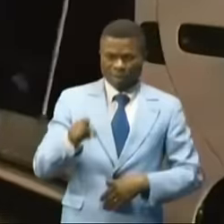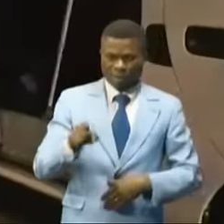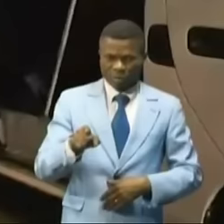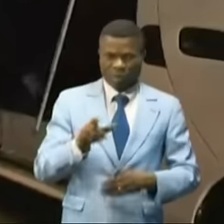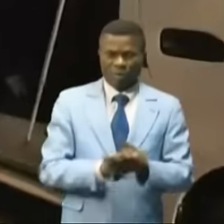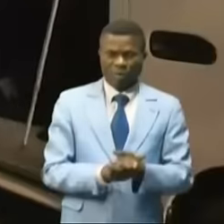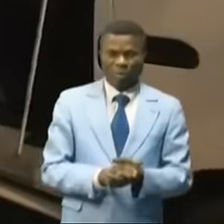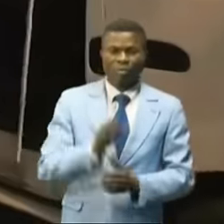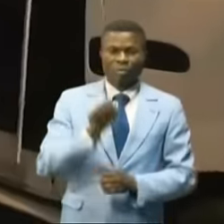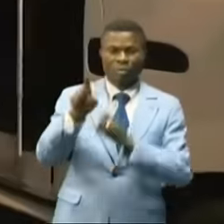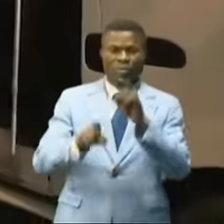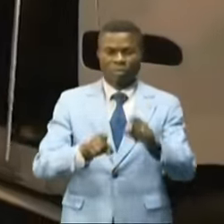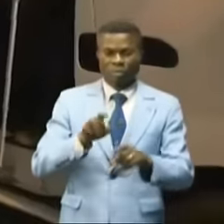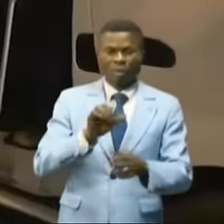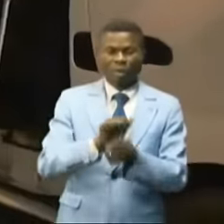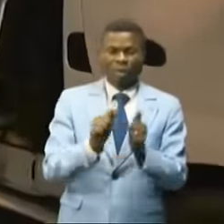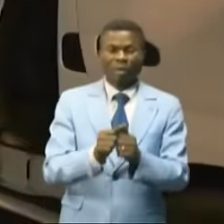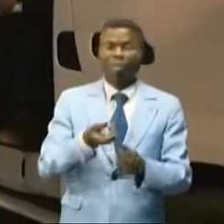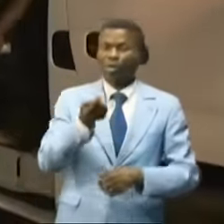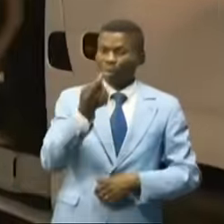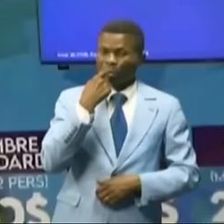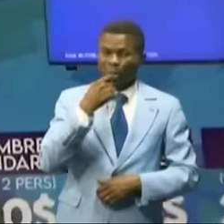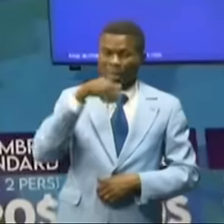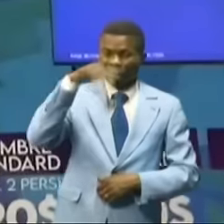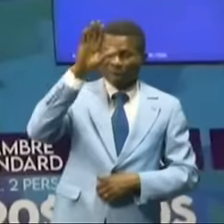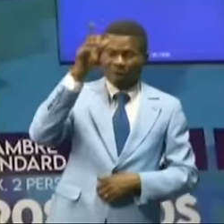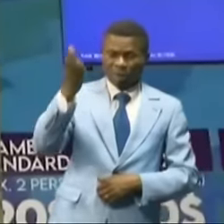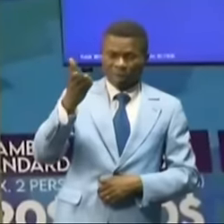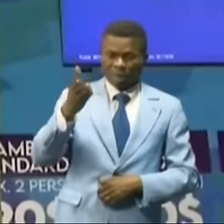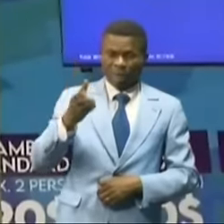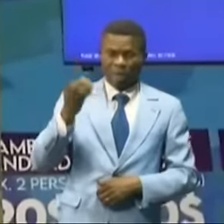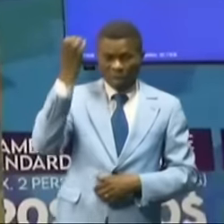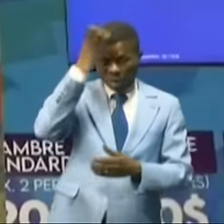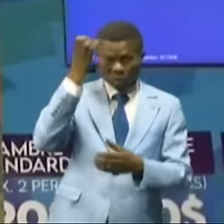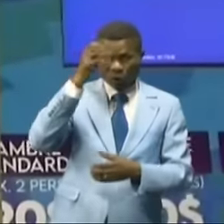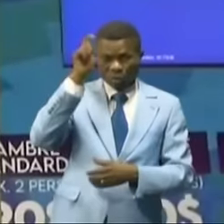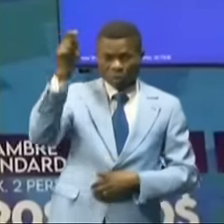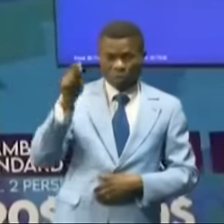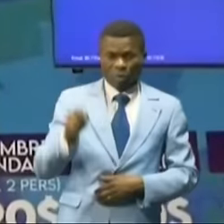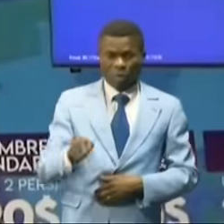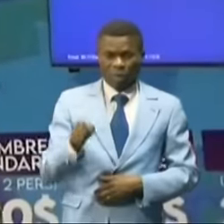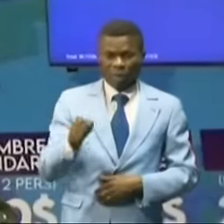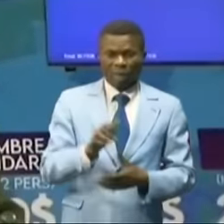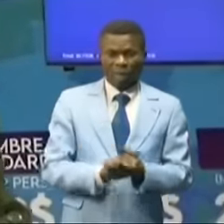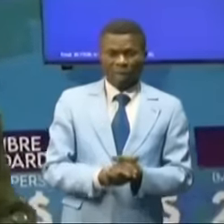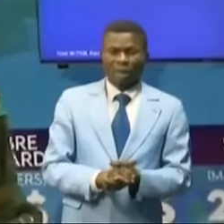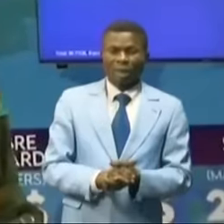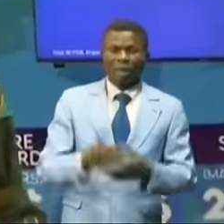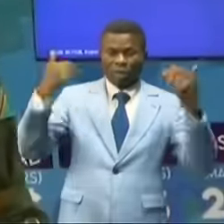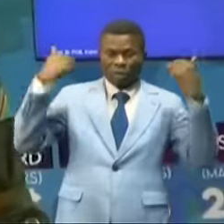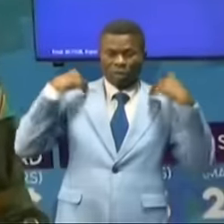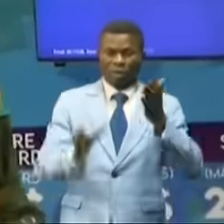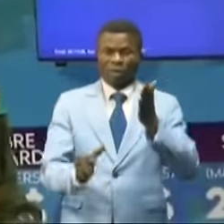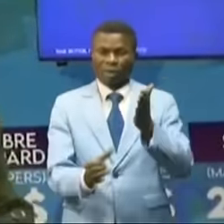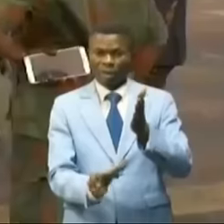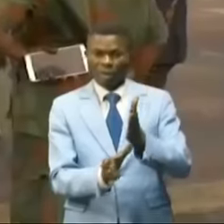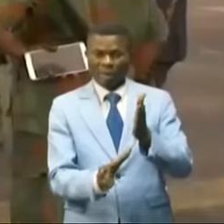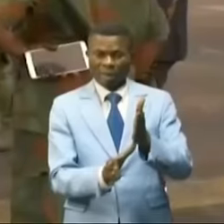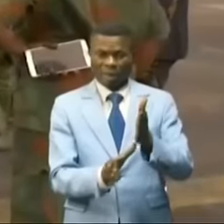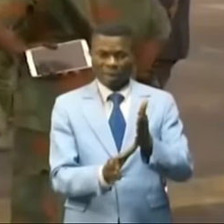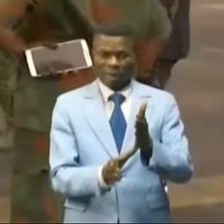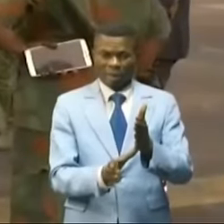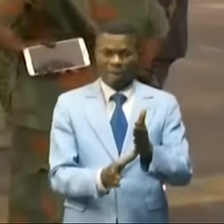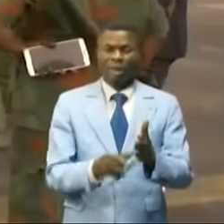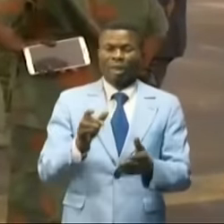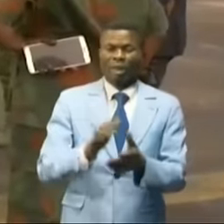Interrogé sur l'opportunité de ses soins à l'extérieur du pays, le colonel Lokoma Babongo Luc Daniel, commandant adjoint de l'hôpital militaire